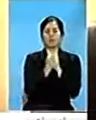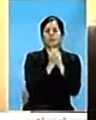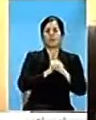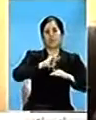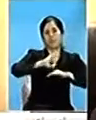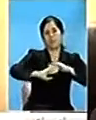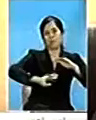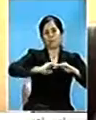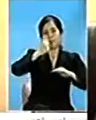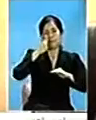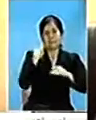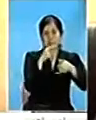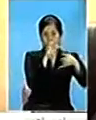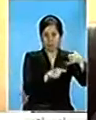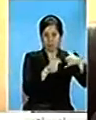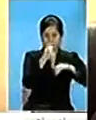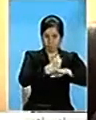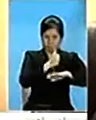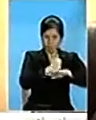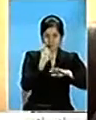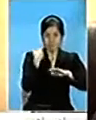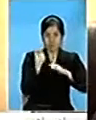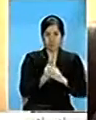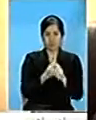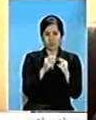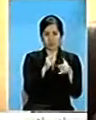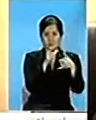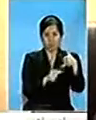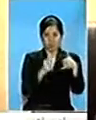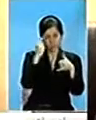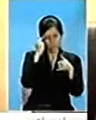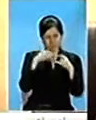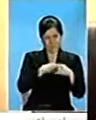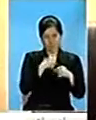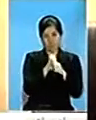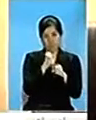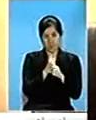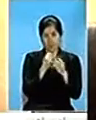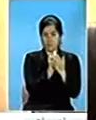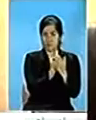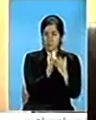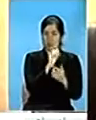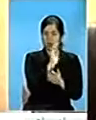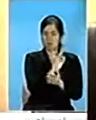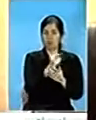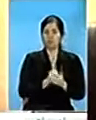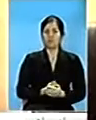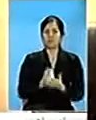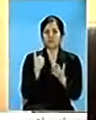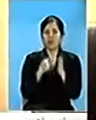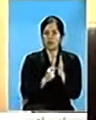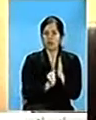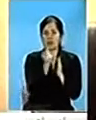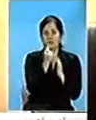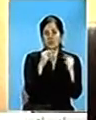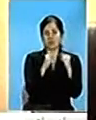ของผู้นำเป็นการพัฒนาบุคลิกภาพของคนที่จะลุกขึ้นมาทำงานเป็นตัวแทนอย่างน้อยเริ่มจากการเมืองท้อง